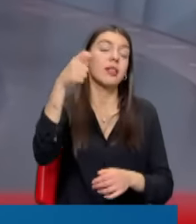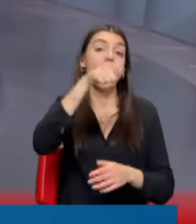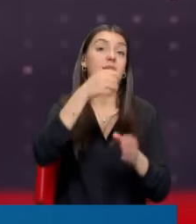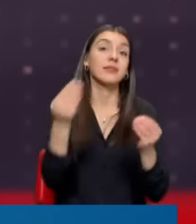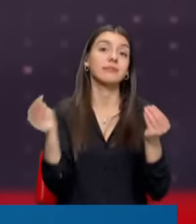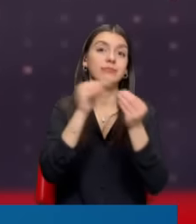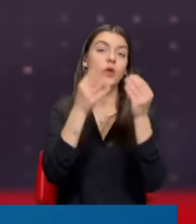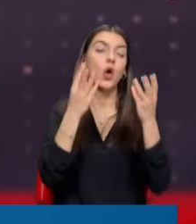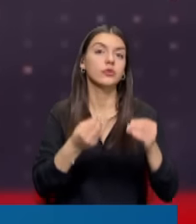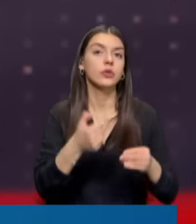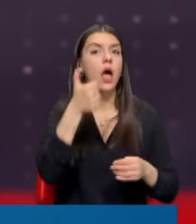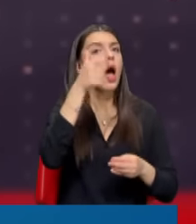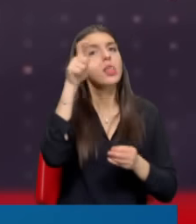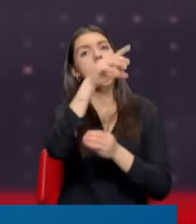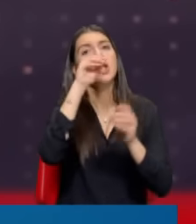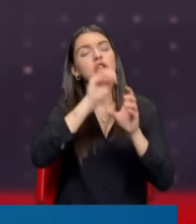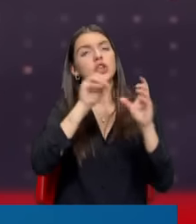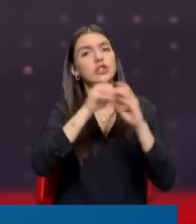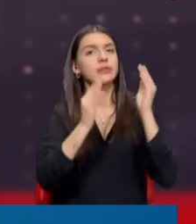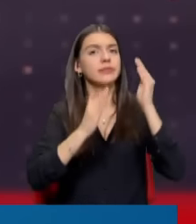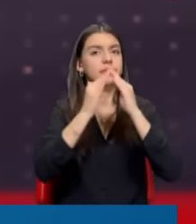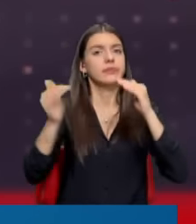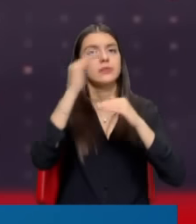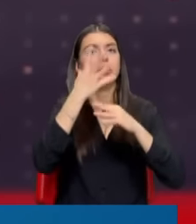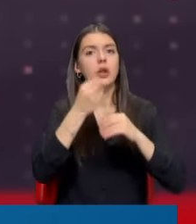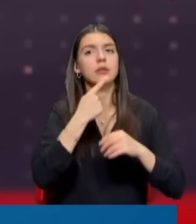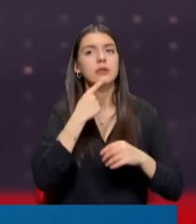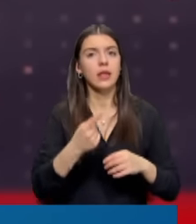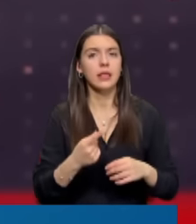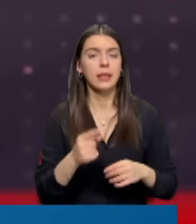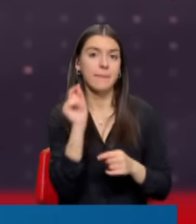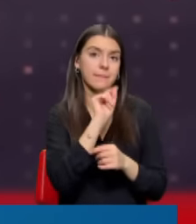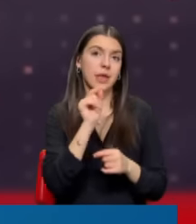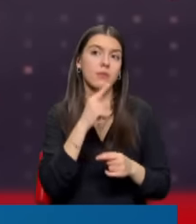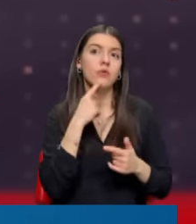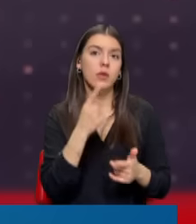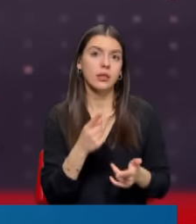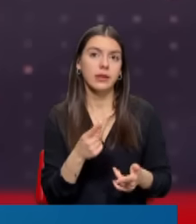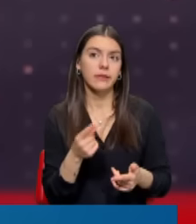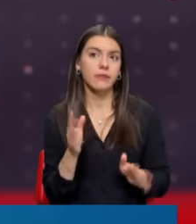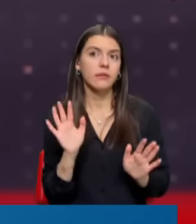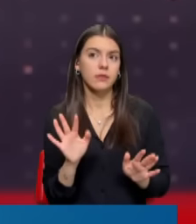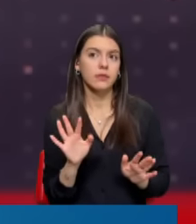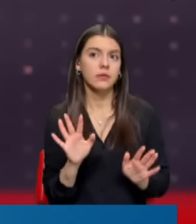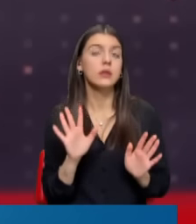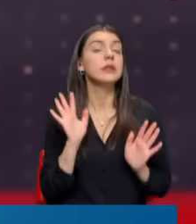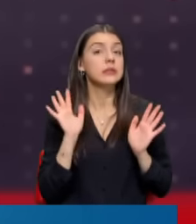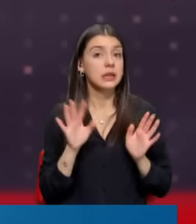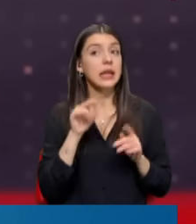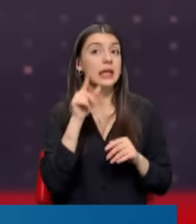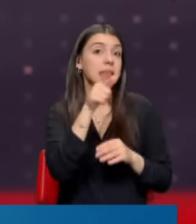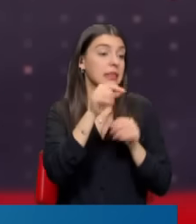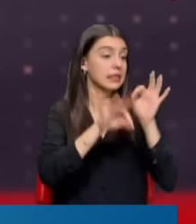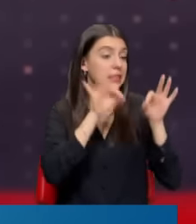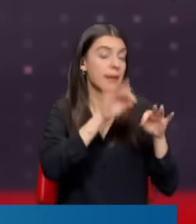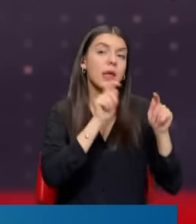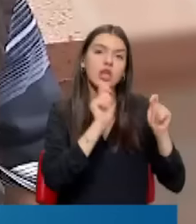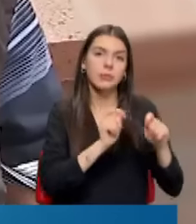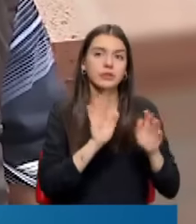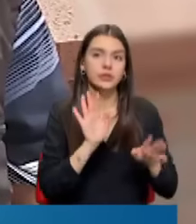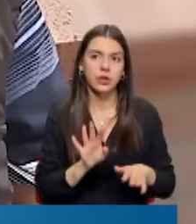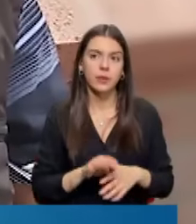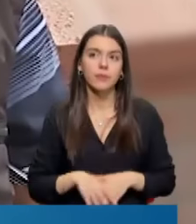varan artış 6 ay için geçerli. 6 ay sonrası bir memurlarda olduğu gibi emeklilerimizde de bu değerlendirmeler yapılacaktır